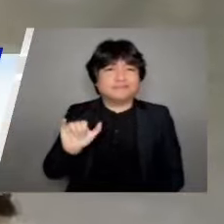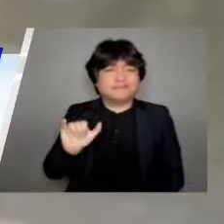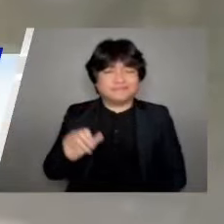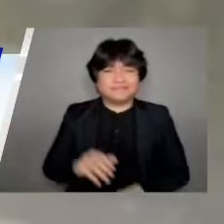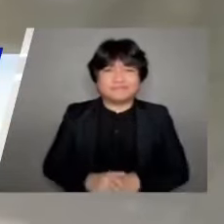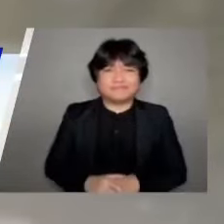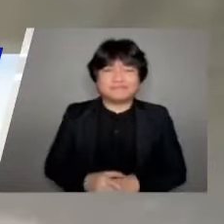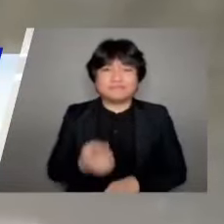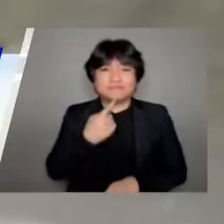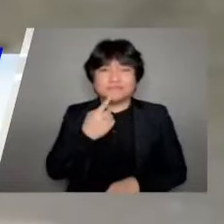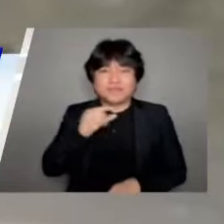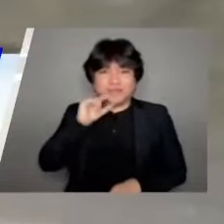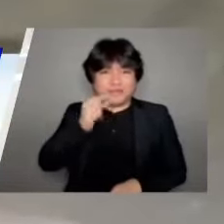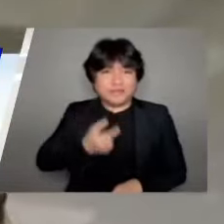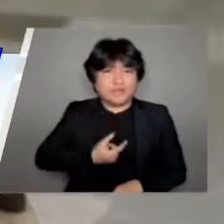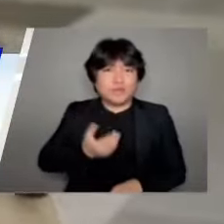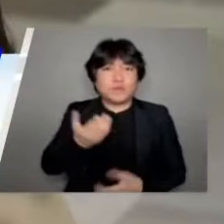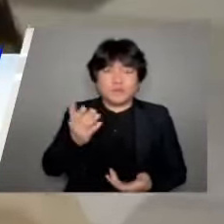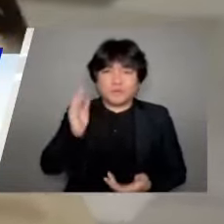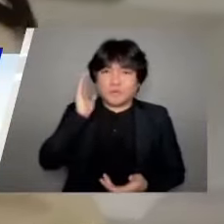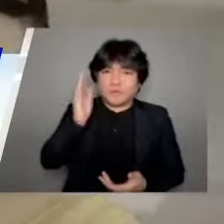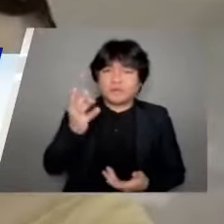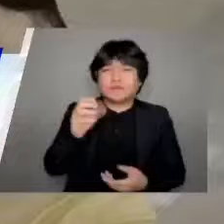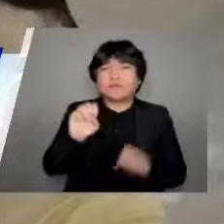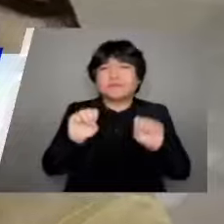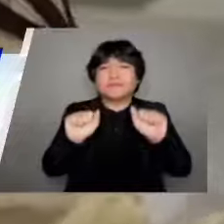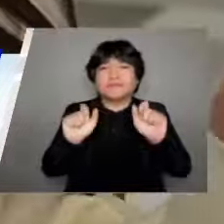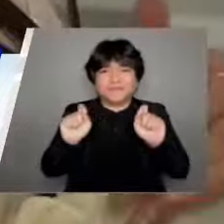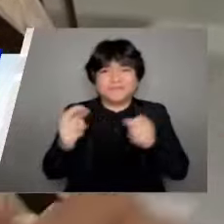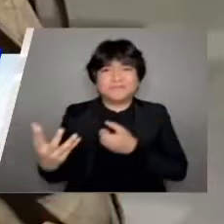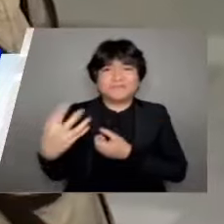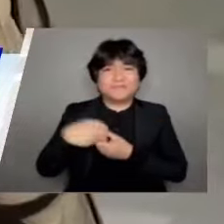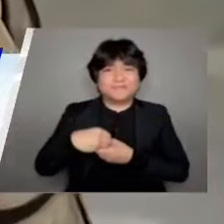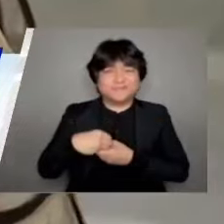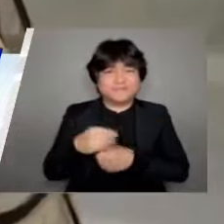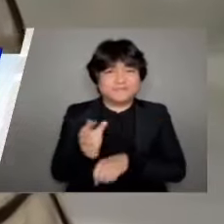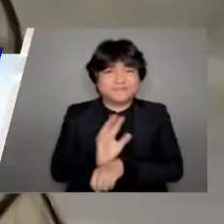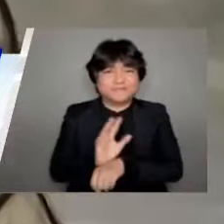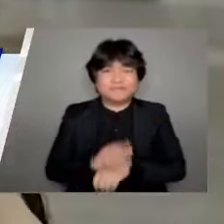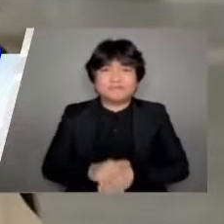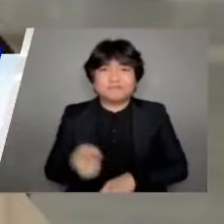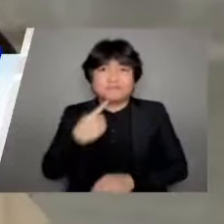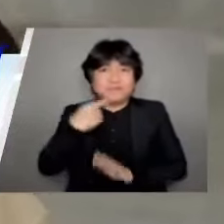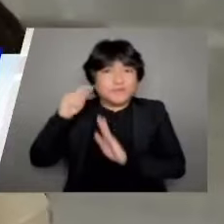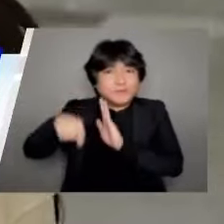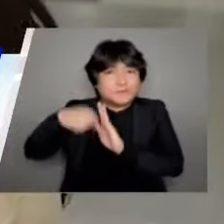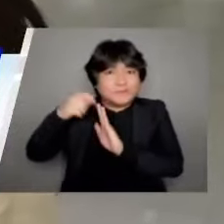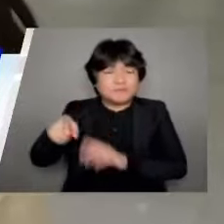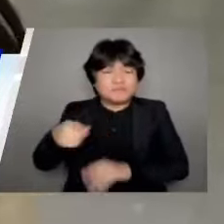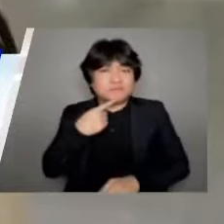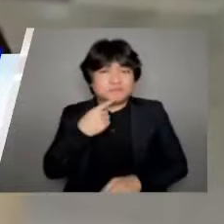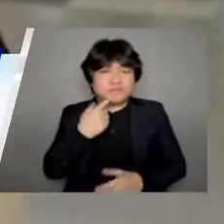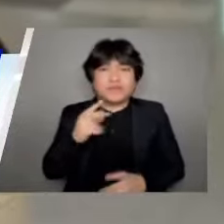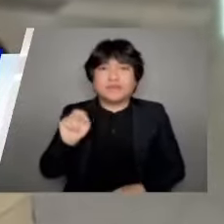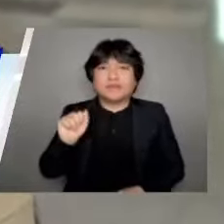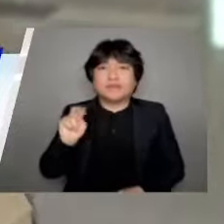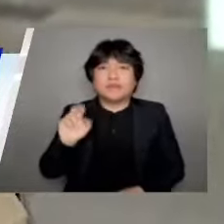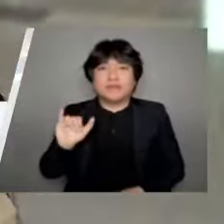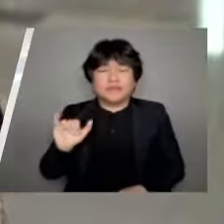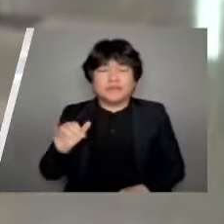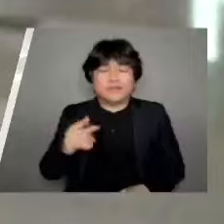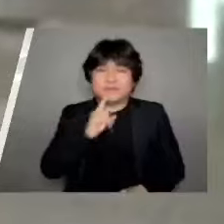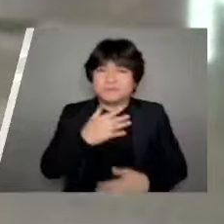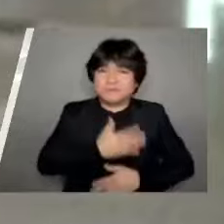runner siya simula sa episode sa Sabado. Sa isang video message, sinabi ni Nancy na sobrang nag-enjoy siya sa kanilang adventure.